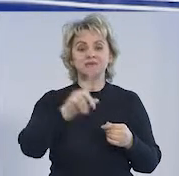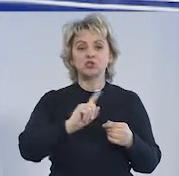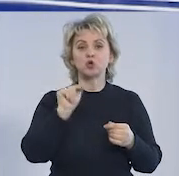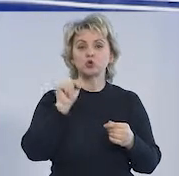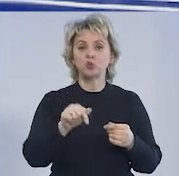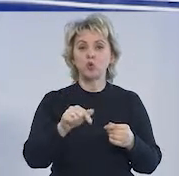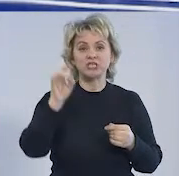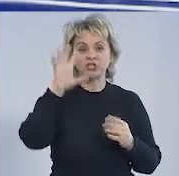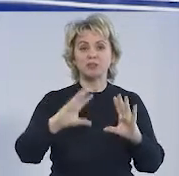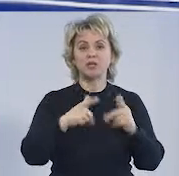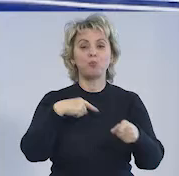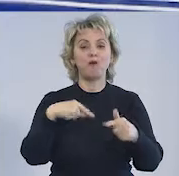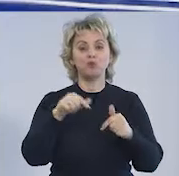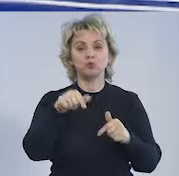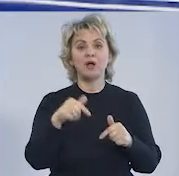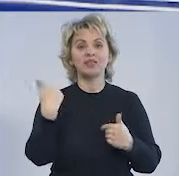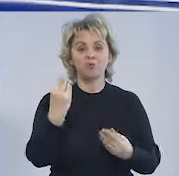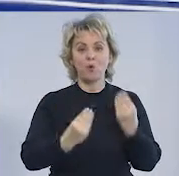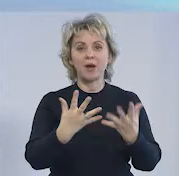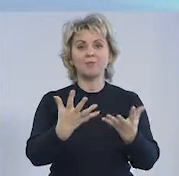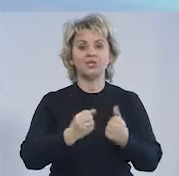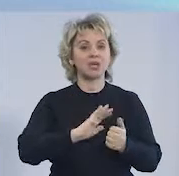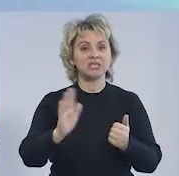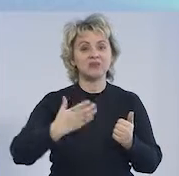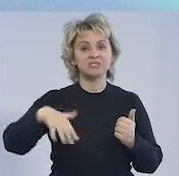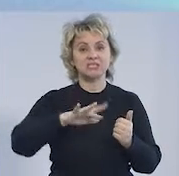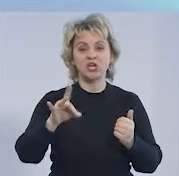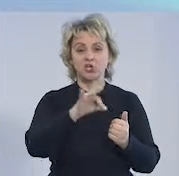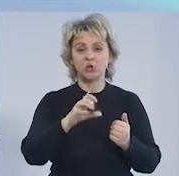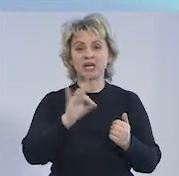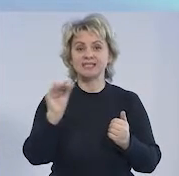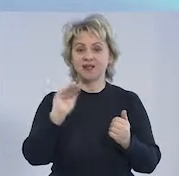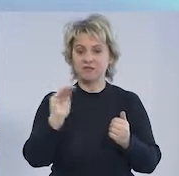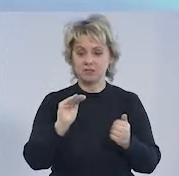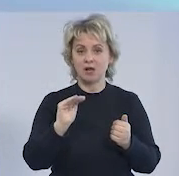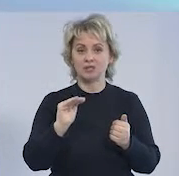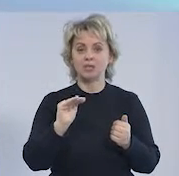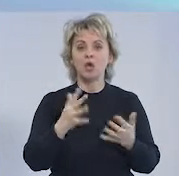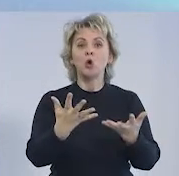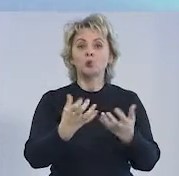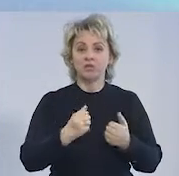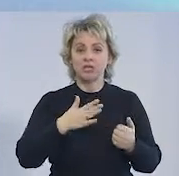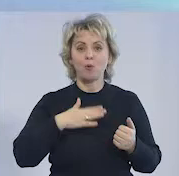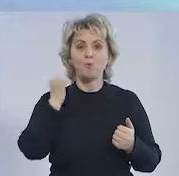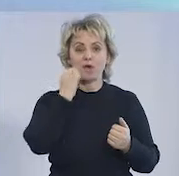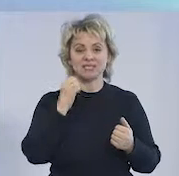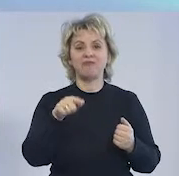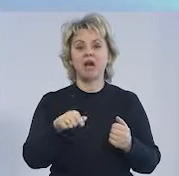что чемпионат мира по футболу, его матчи принимают не все регионы Российской Федерации. Принимают